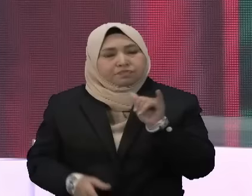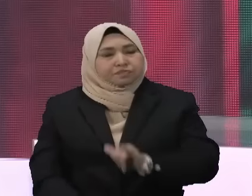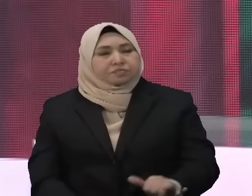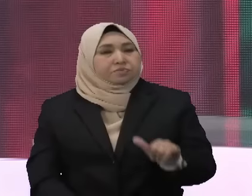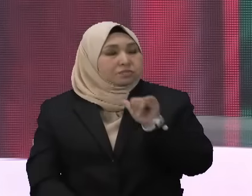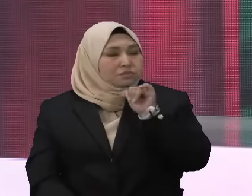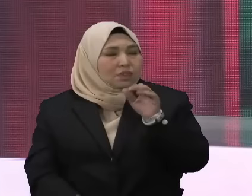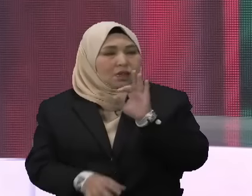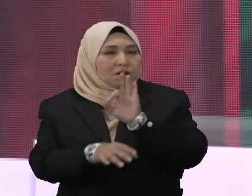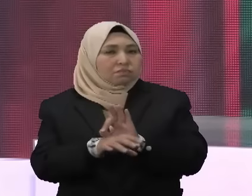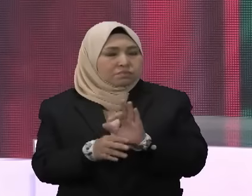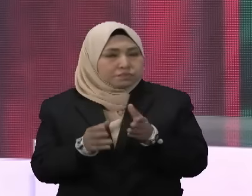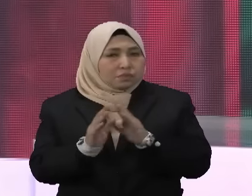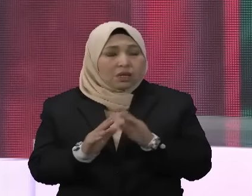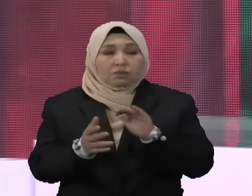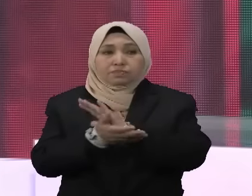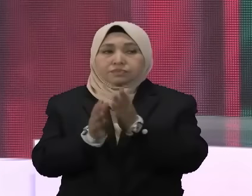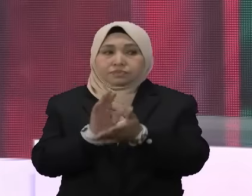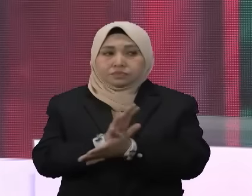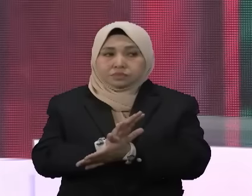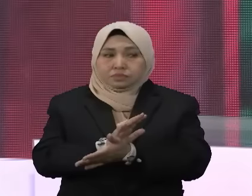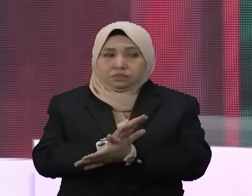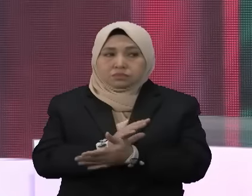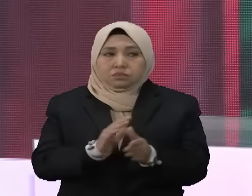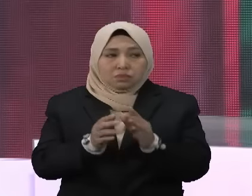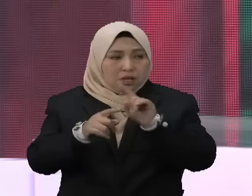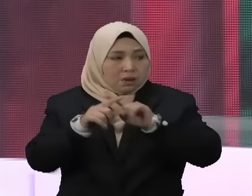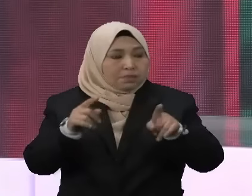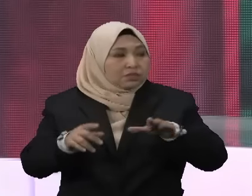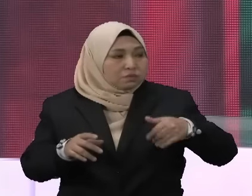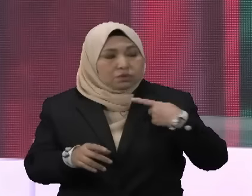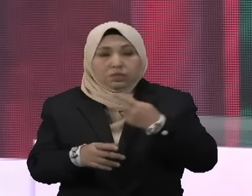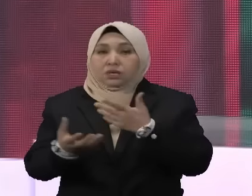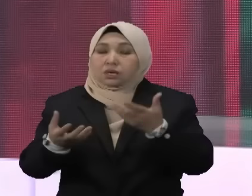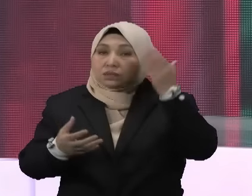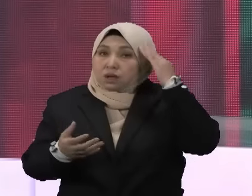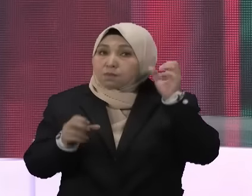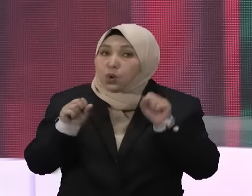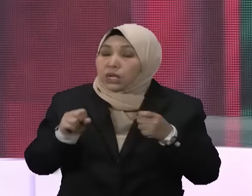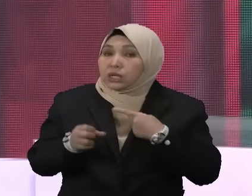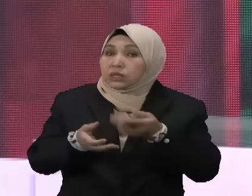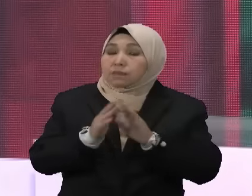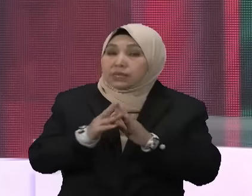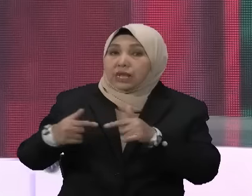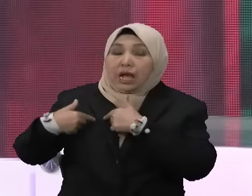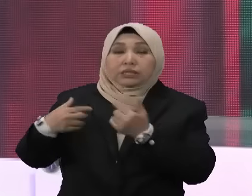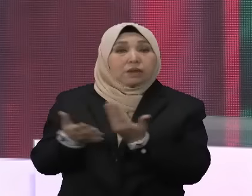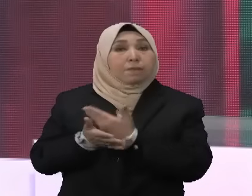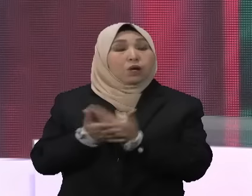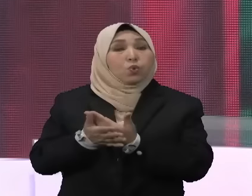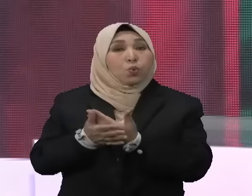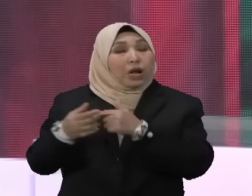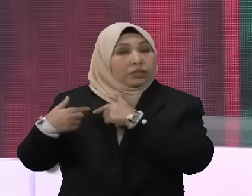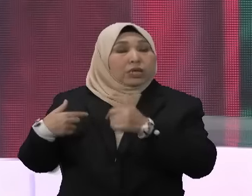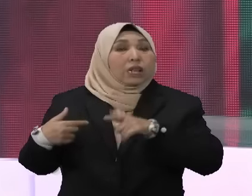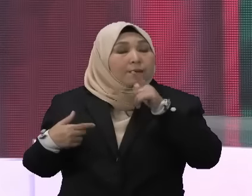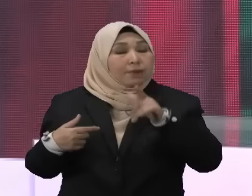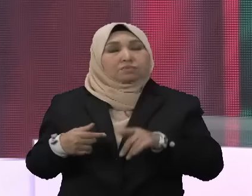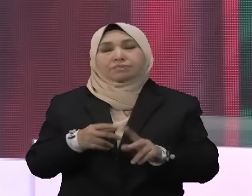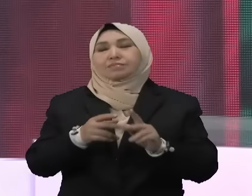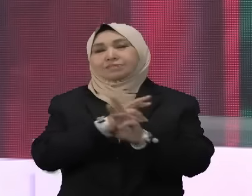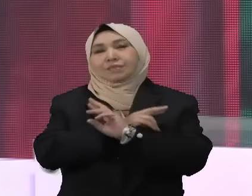berfungsi, kena minta hati baru lah, Ustaz. Okay. Namun sebelum kita nak tahu boleh tak kita minta hati baru, hati lama ini, kita berehat dahulu